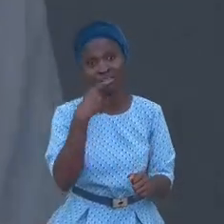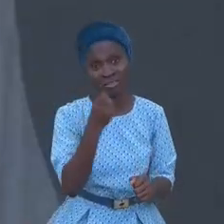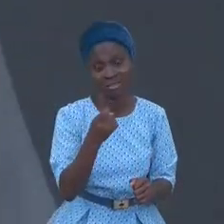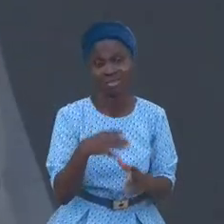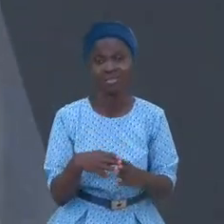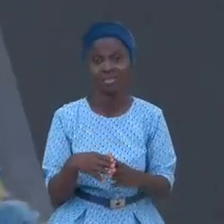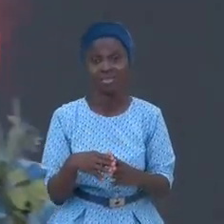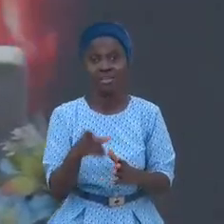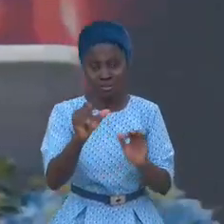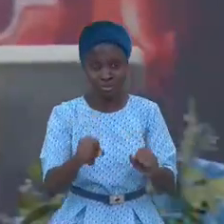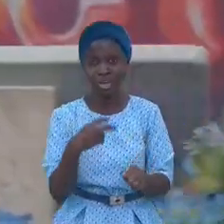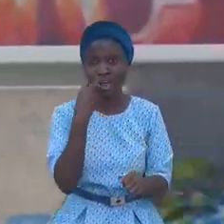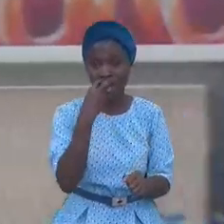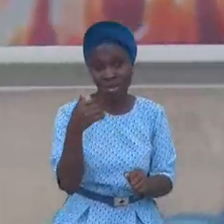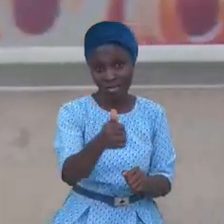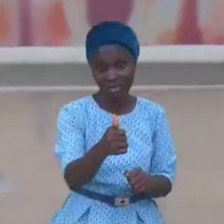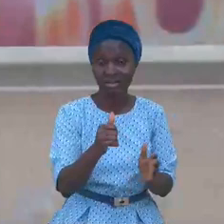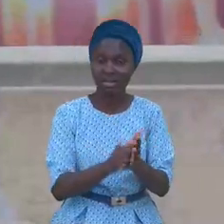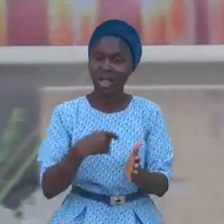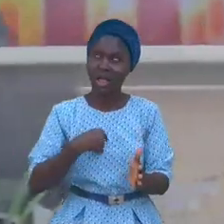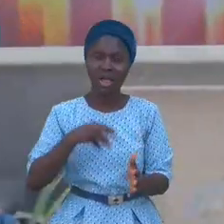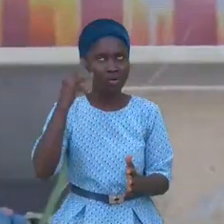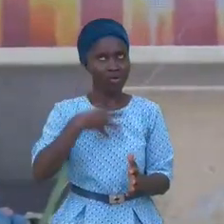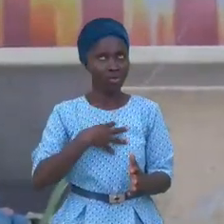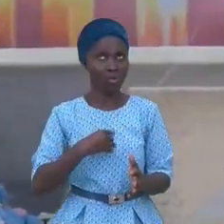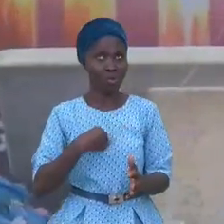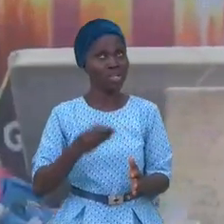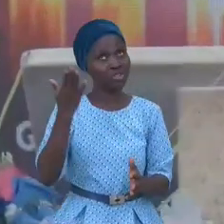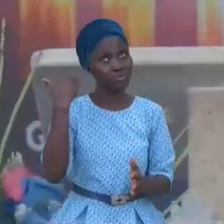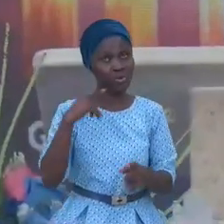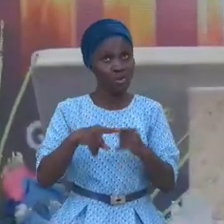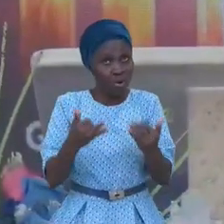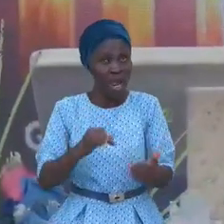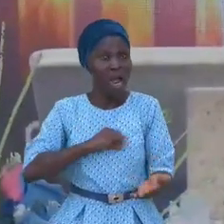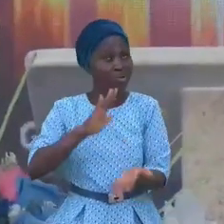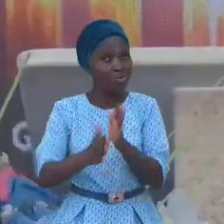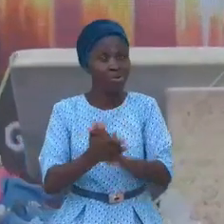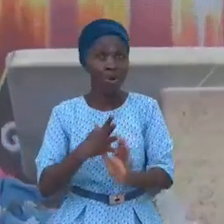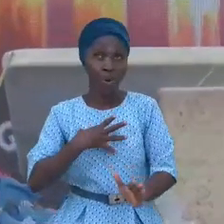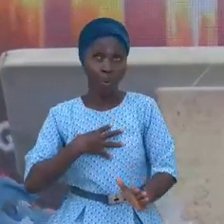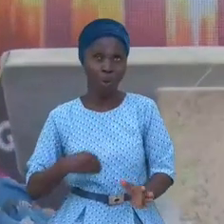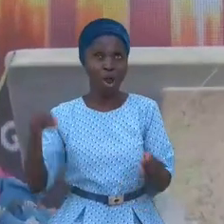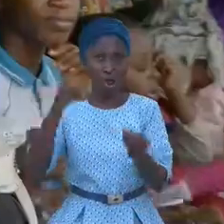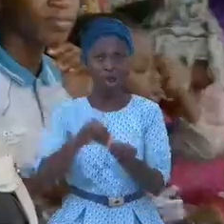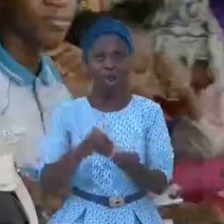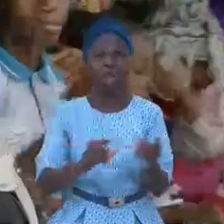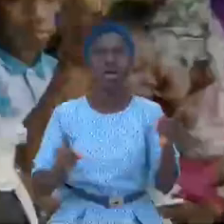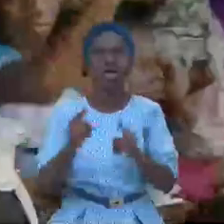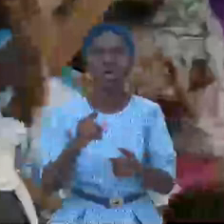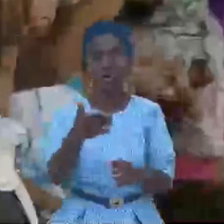j'étais blanc avant. Je serai plus blanc maintenant. Quelqu'un là-bas.